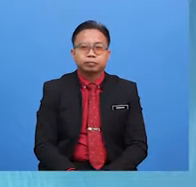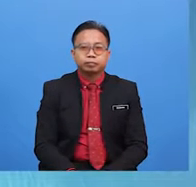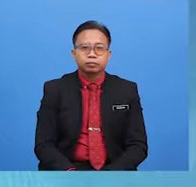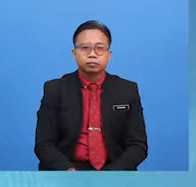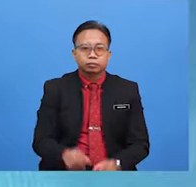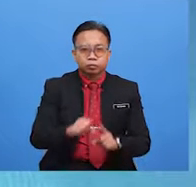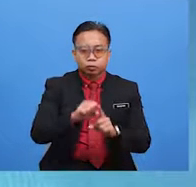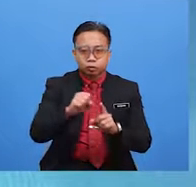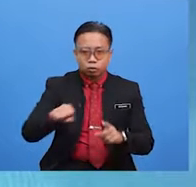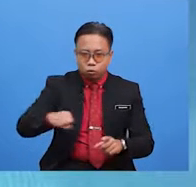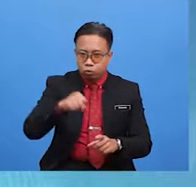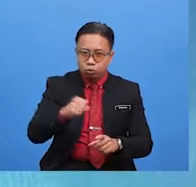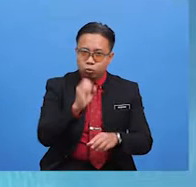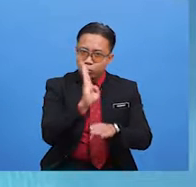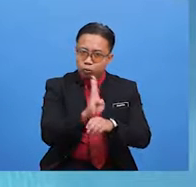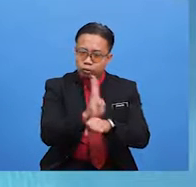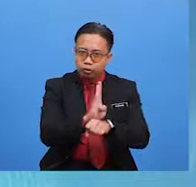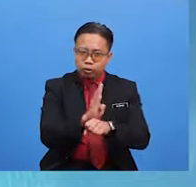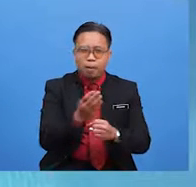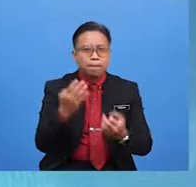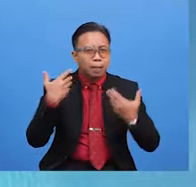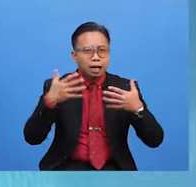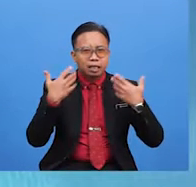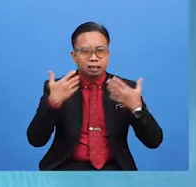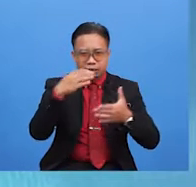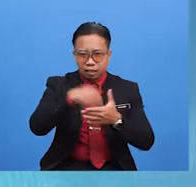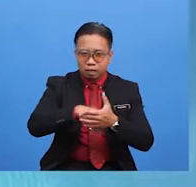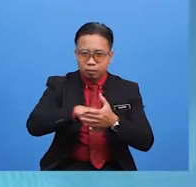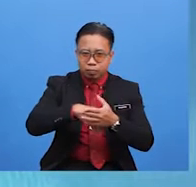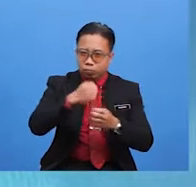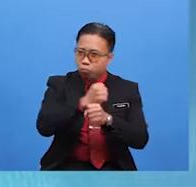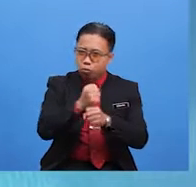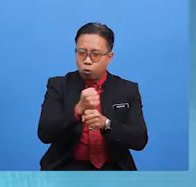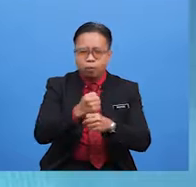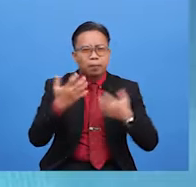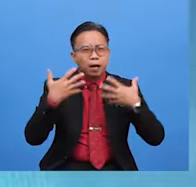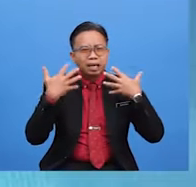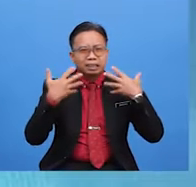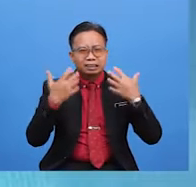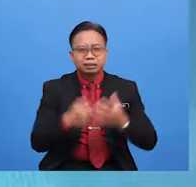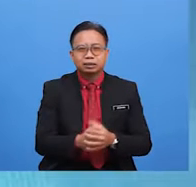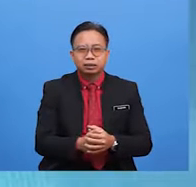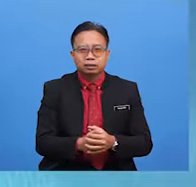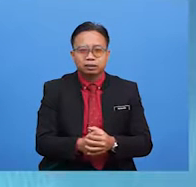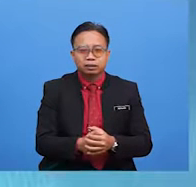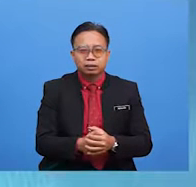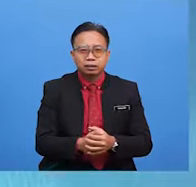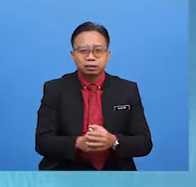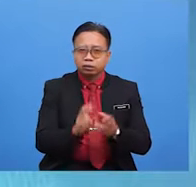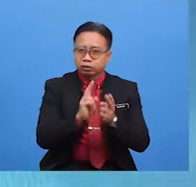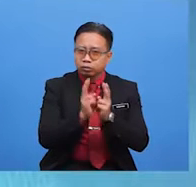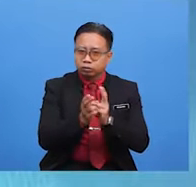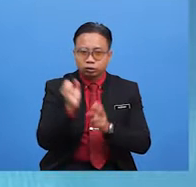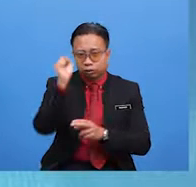Sudu besi menjadi panas apabila dimasukkan ke dalam kopi panas. Keadaan ini merupakan